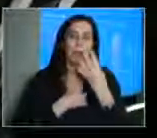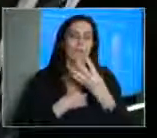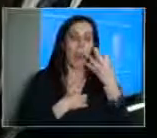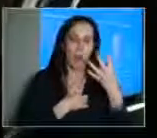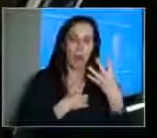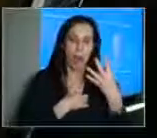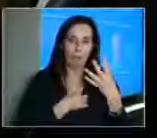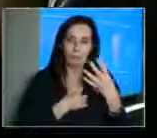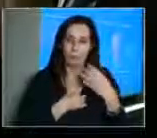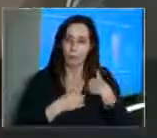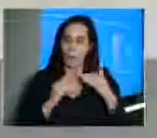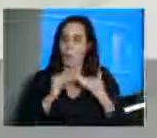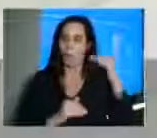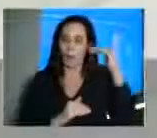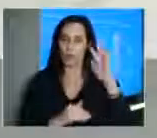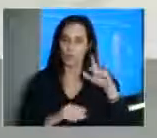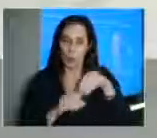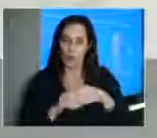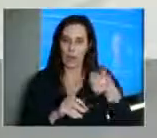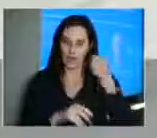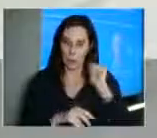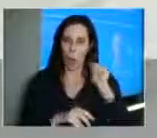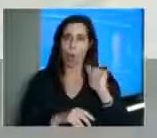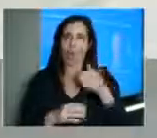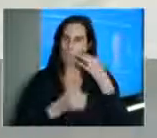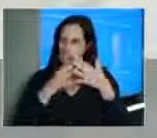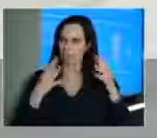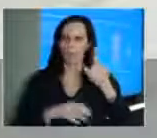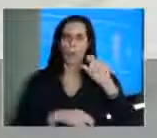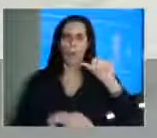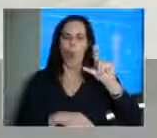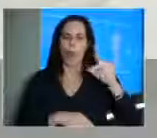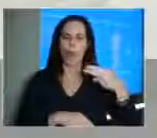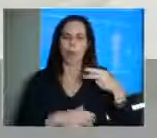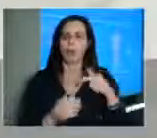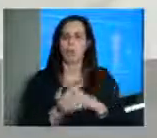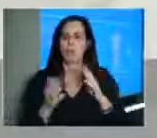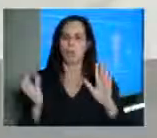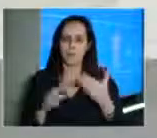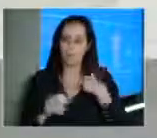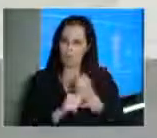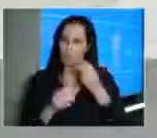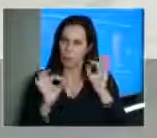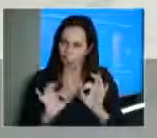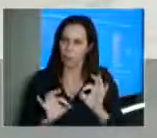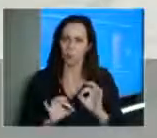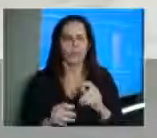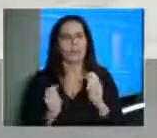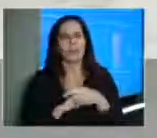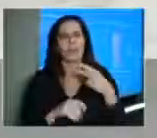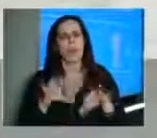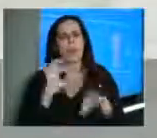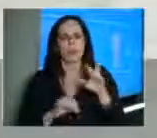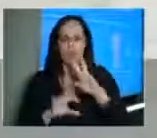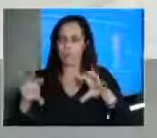ב-44 לדעתי אנחנו מובילים, כולל אתמול בוואלה בסקר גדול. והיא לכך, כנראה משהו אנחנו עושים בסדר. זה הפך להיות בחירות